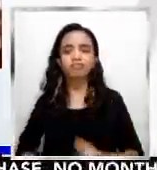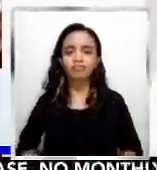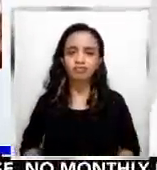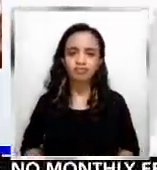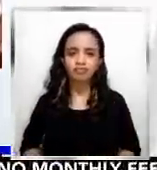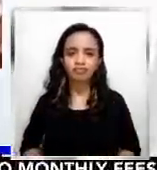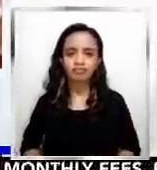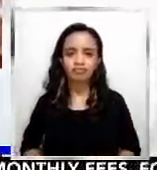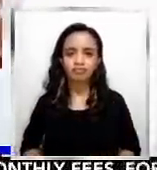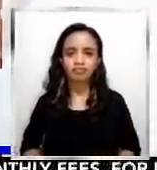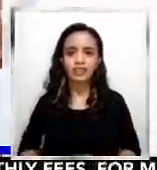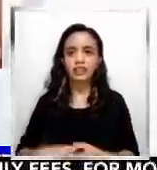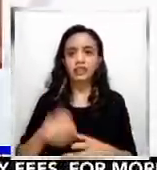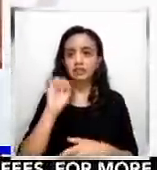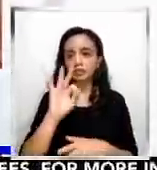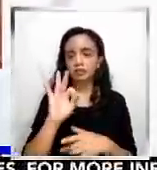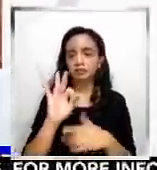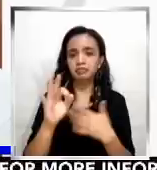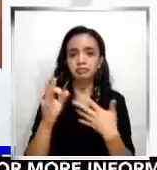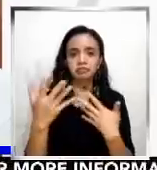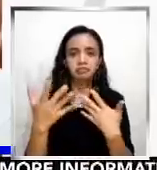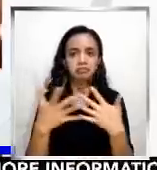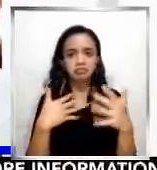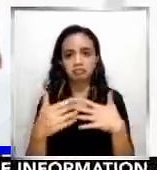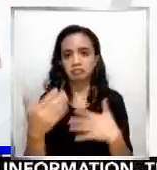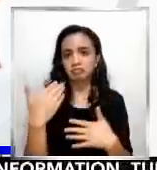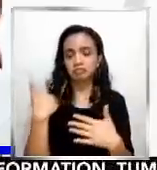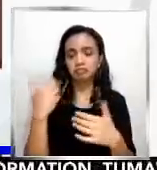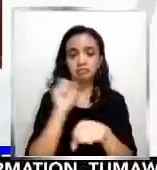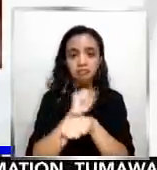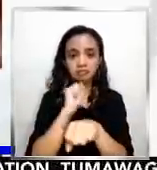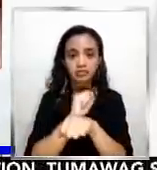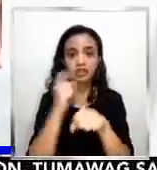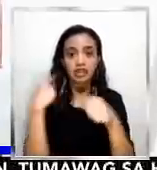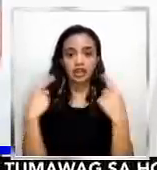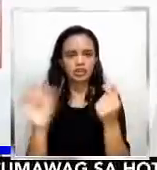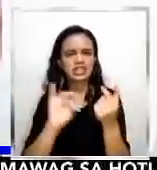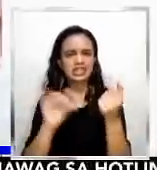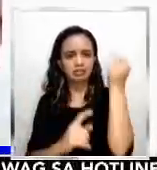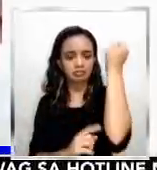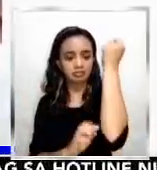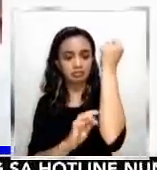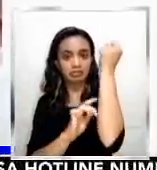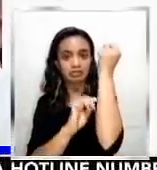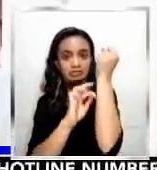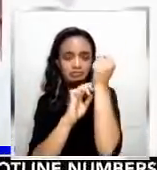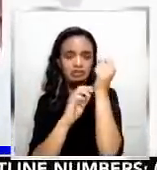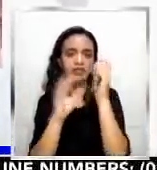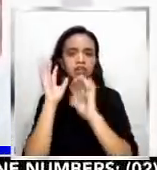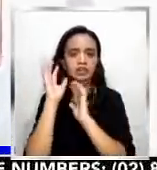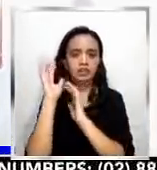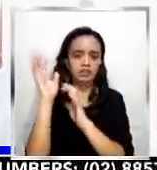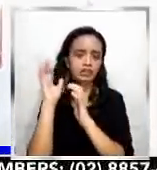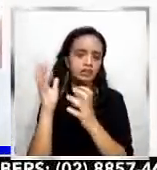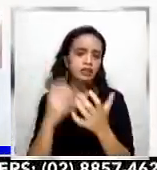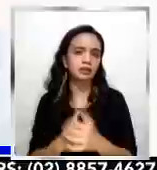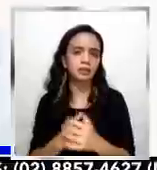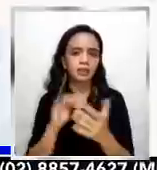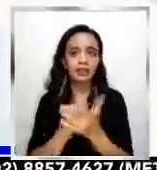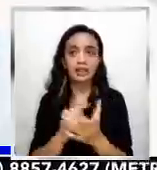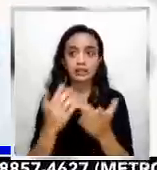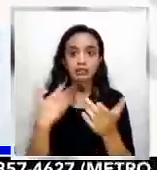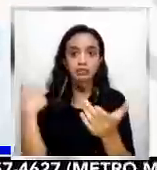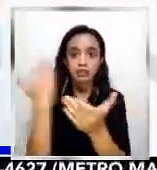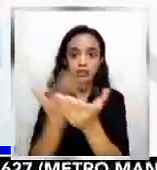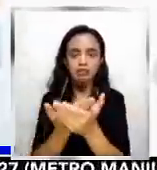trabaho, nagigaling ako mag-akyat ng puno ng niyog. Pagdating ko sa bahay, yun lang ang ano ko, sir, ano libangan ko,